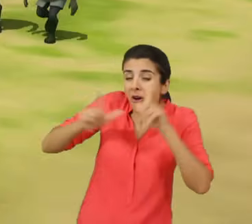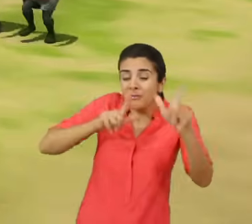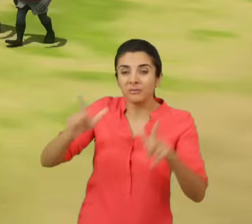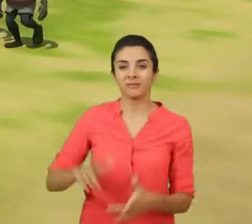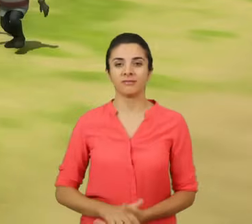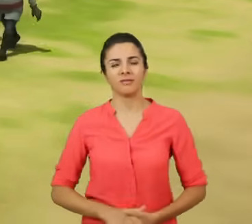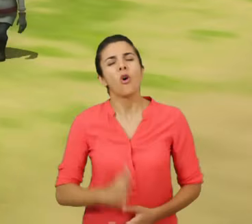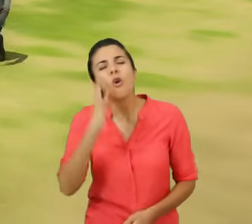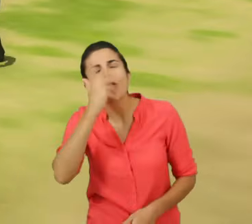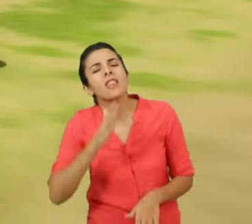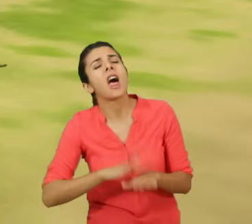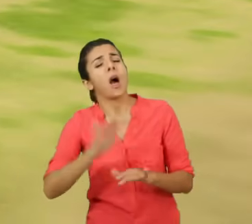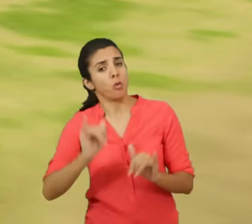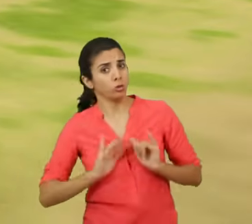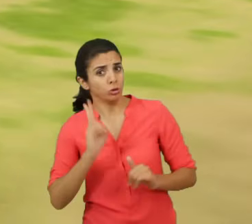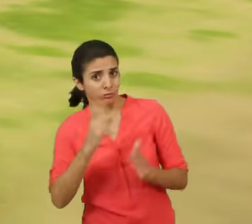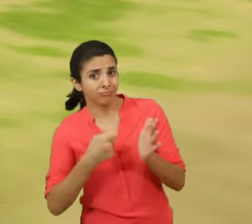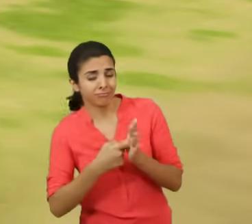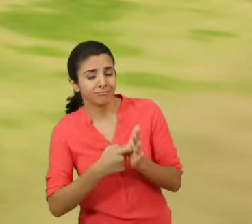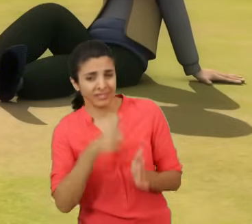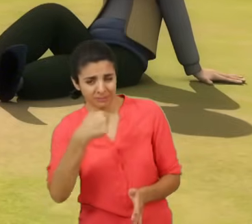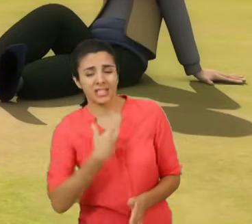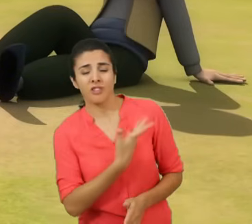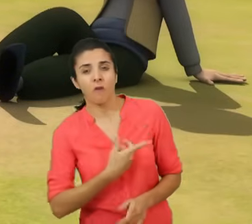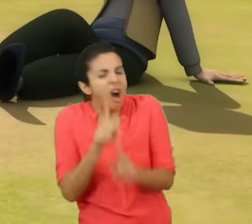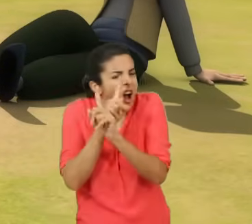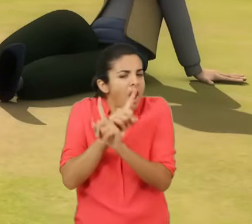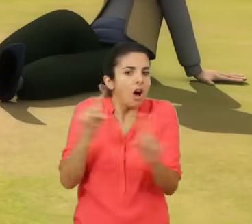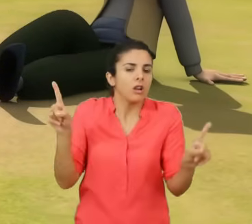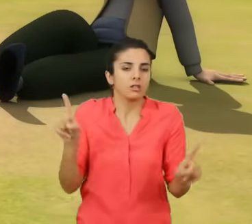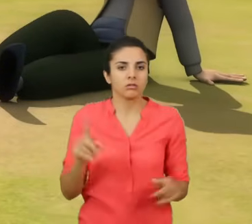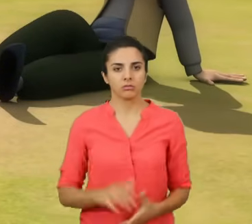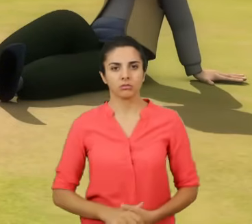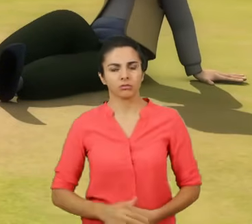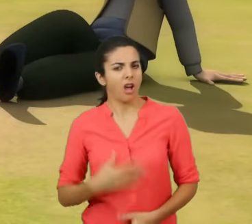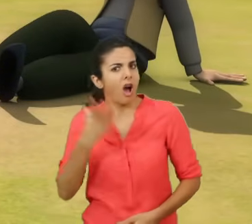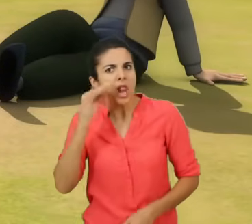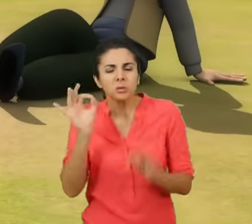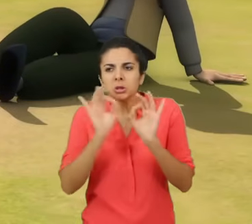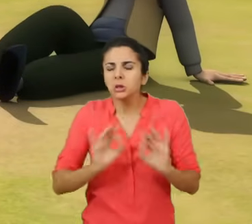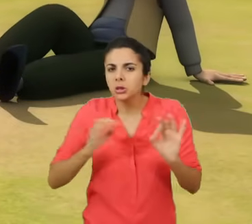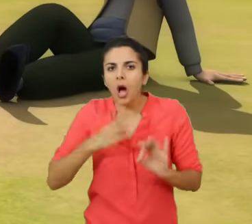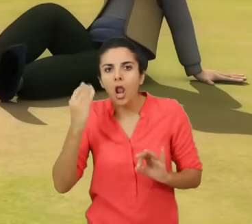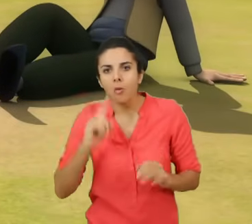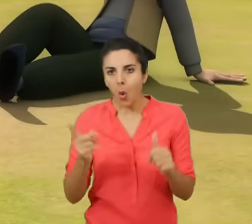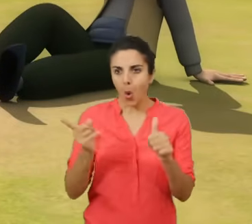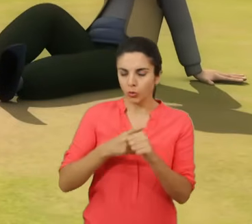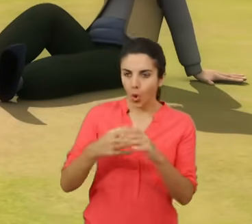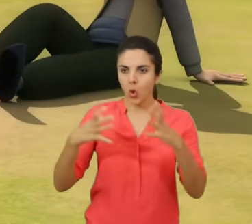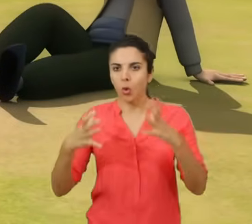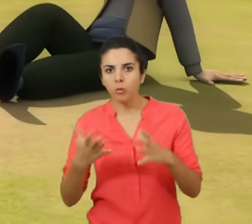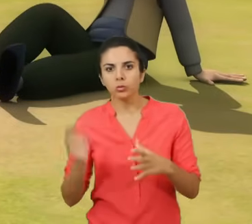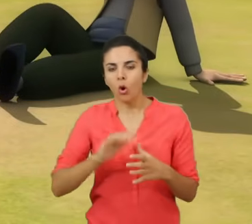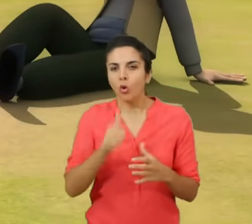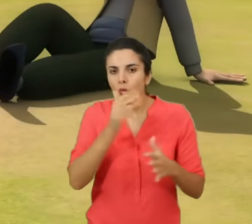Sevmiyorum. Utanma huysuz. Seviyorsun. Hayır. Anlamadım. Hiçbir şey anlamadım. Önce top, sonra